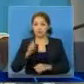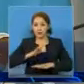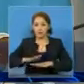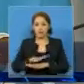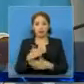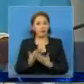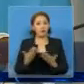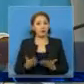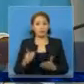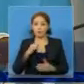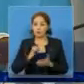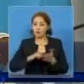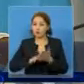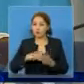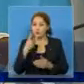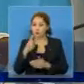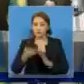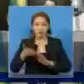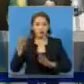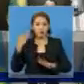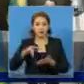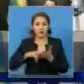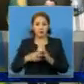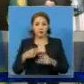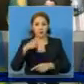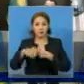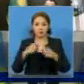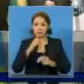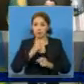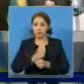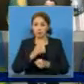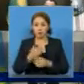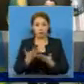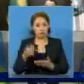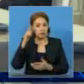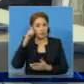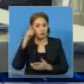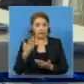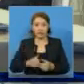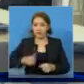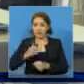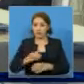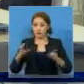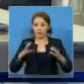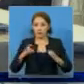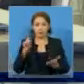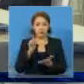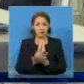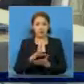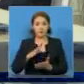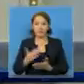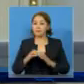а что это повод заглянуть в прошлое и спланировать будущую работу и еще раз напомнил что главным богатством должно стать